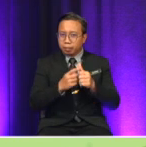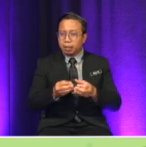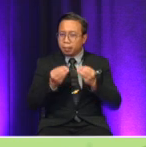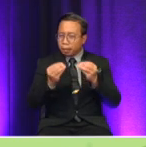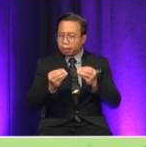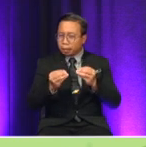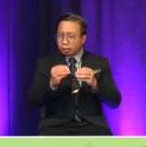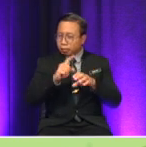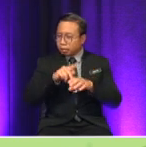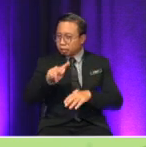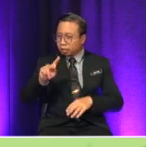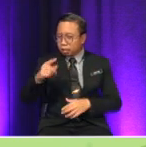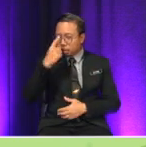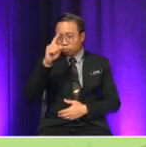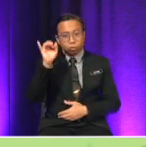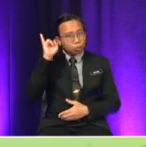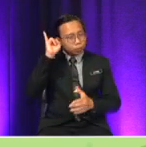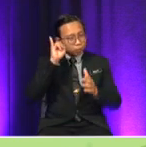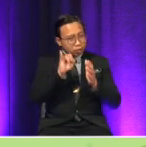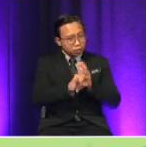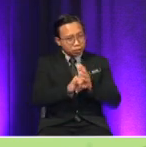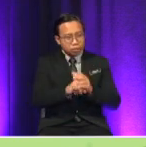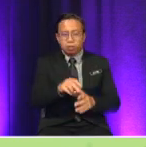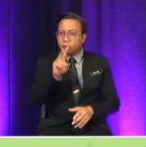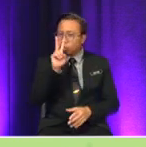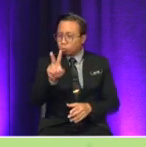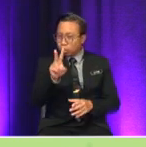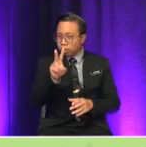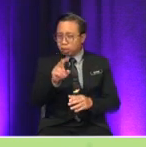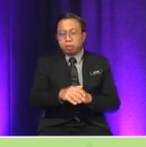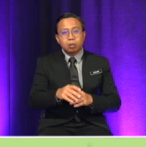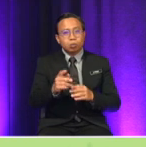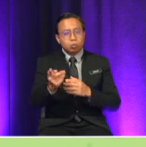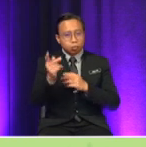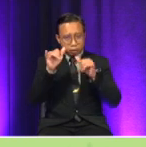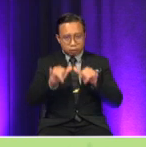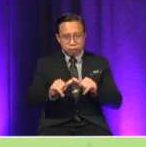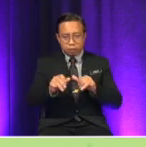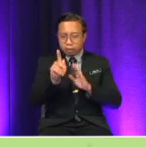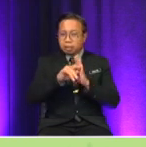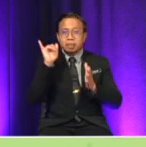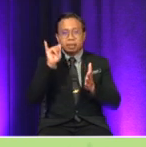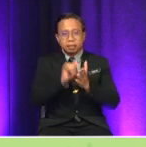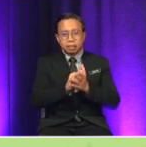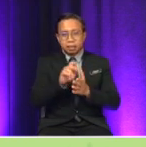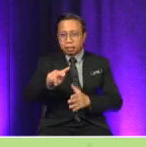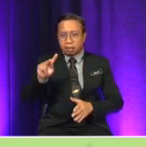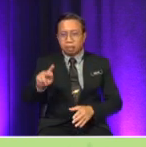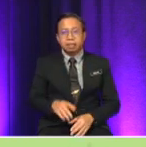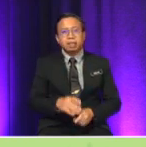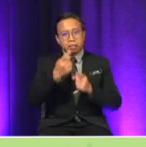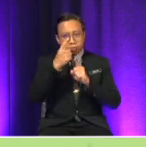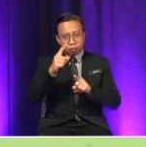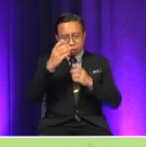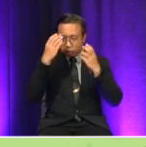kepada kanak-kanak untuk berimajinasi. Kedua, mengukuhkan keyakinan diri kanak-kanak. Okey, jawapan alternatif lain yang cikgu berikan